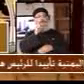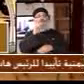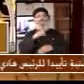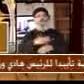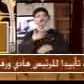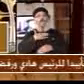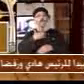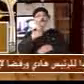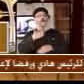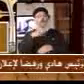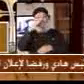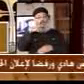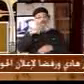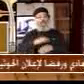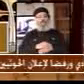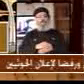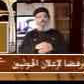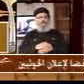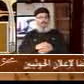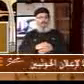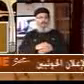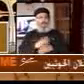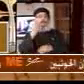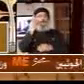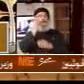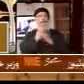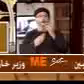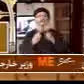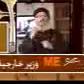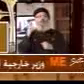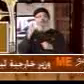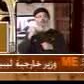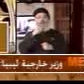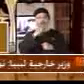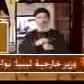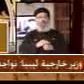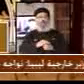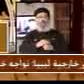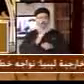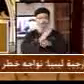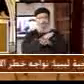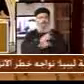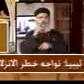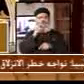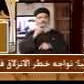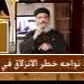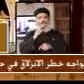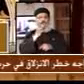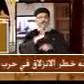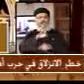ونهضة مصر، لما كانت بنته زهرة مريضة وفي أرواح شريرة،